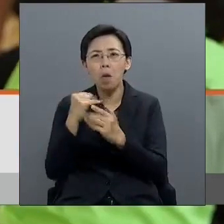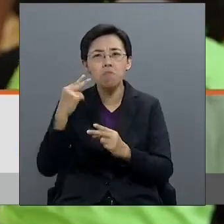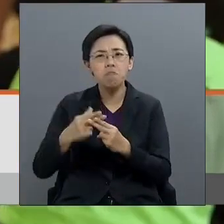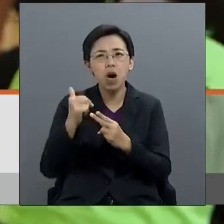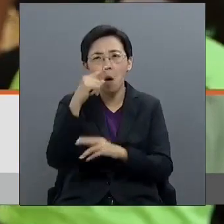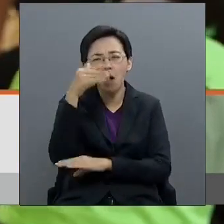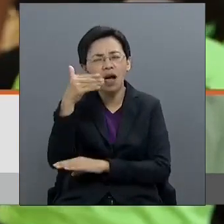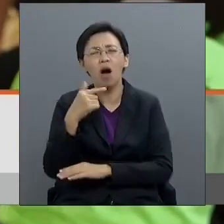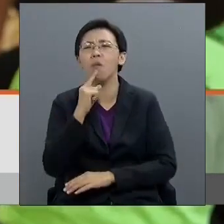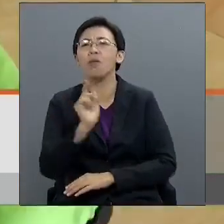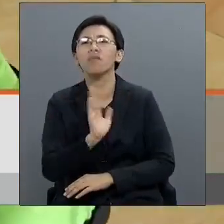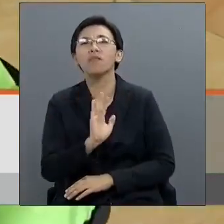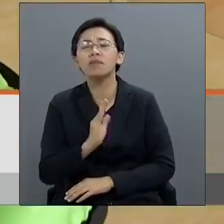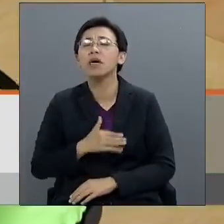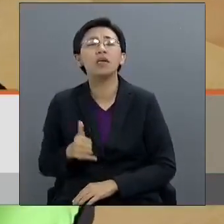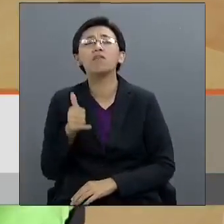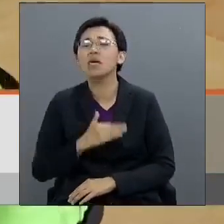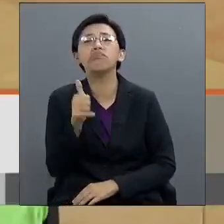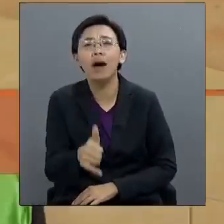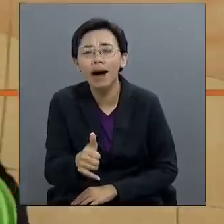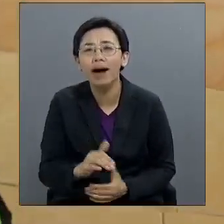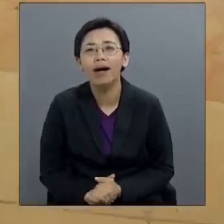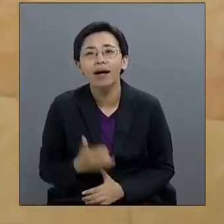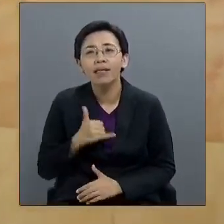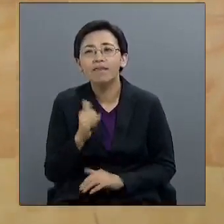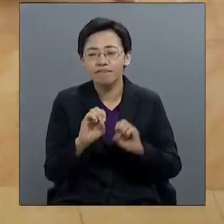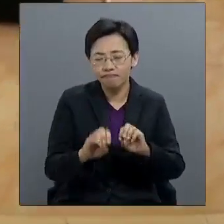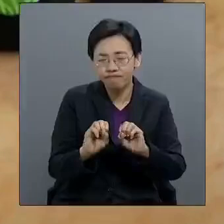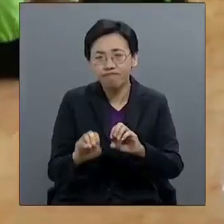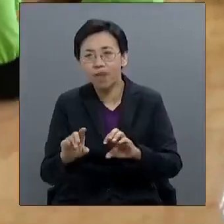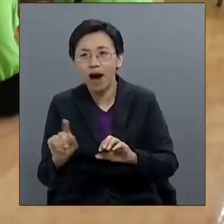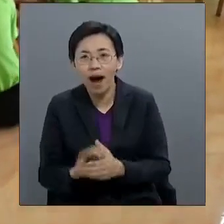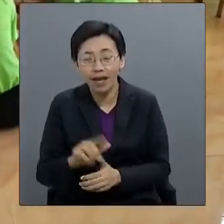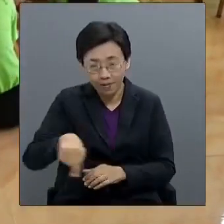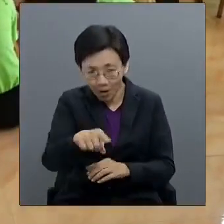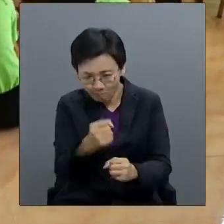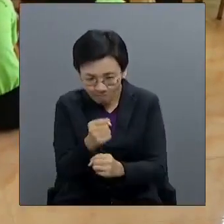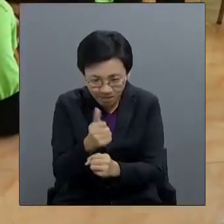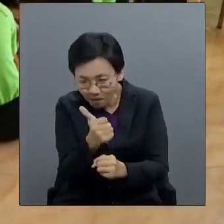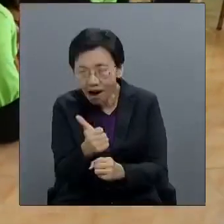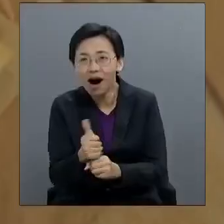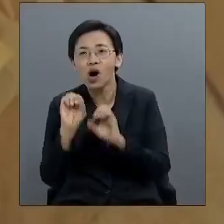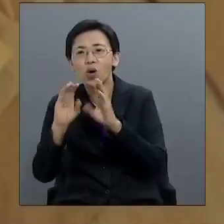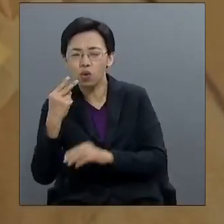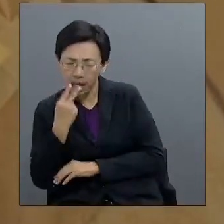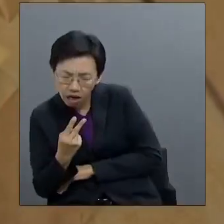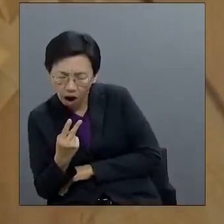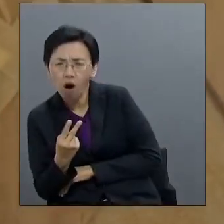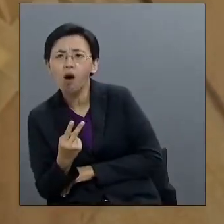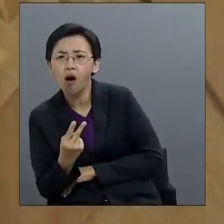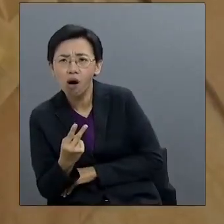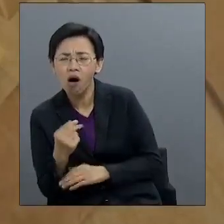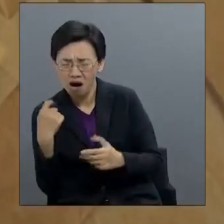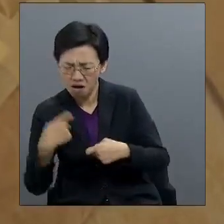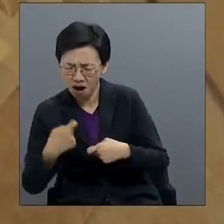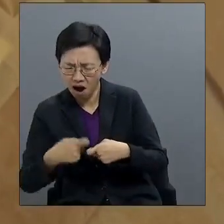เราลุงจิ๋งกับลุงไว้จริงๆคือใครแต่ว่าสิ่งที่เราให้ก็คือเนี่ยเฮ้ยเดี๋ยวหนูก็ไปทำได้ครูก็มาเห็นว่าเออแต่จริงๆแล้วมันก็ไม่ได้ย